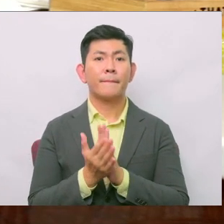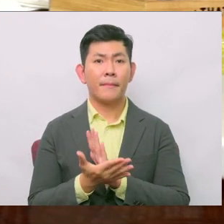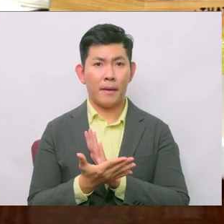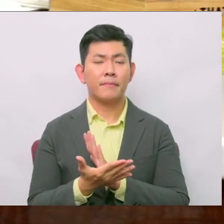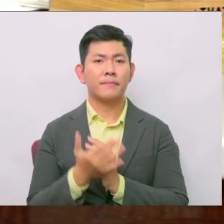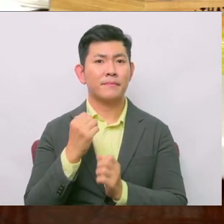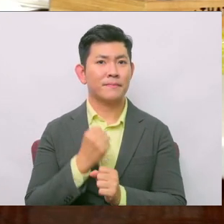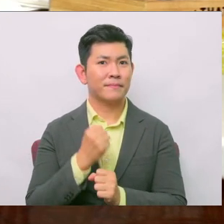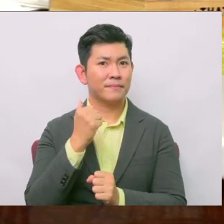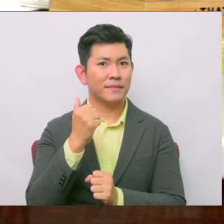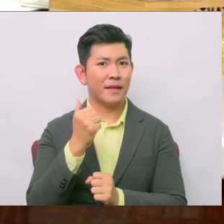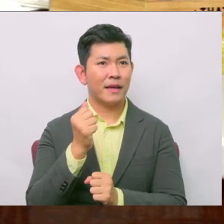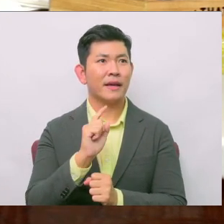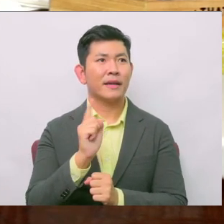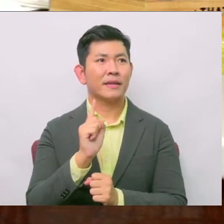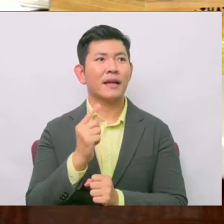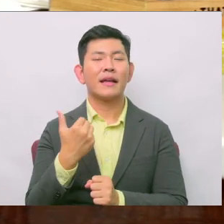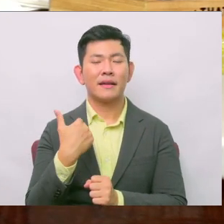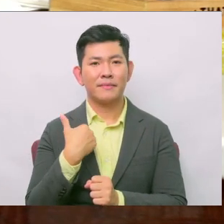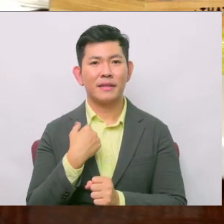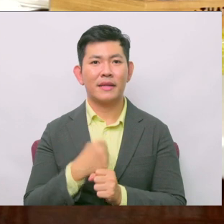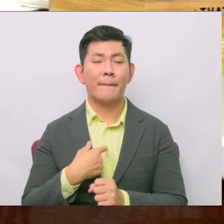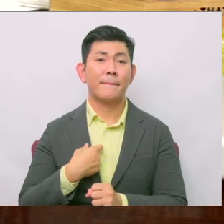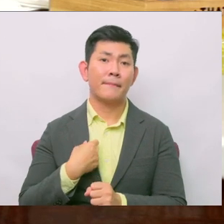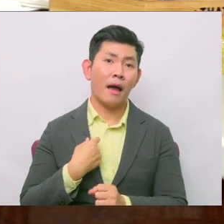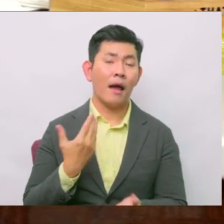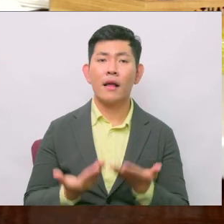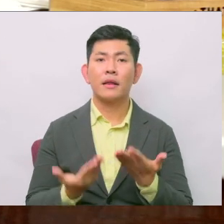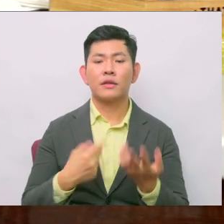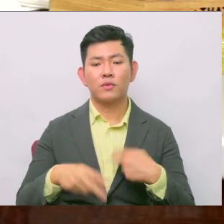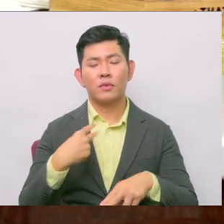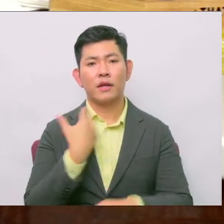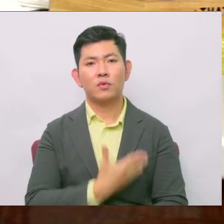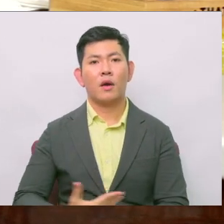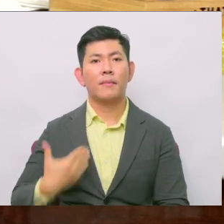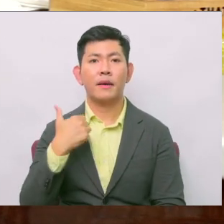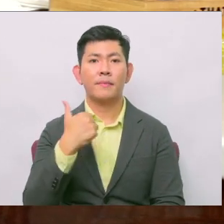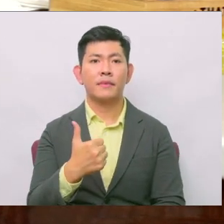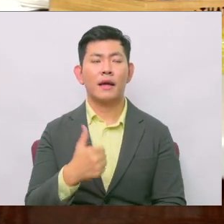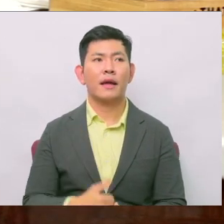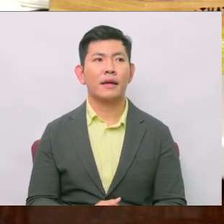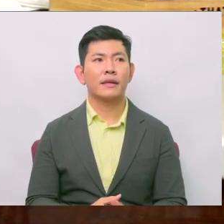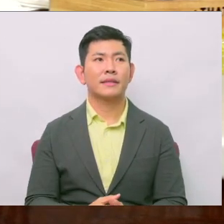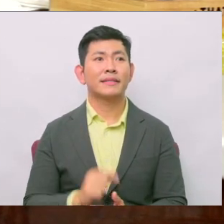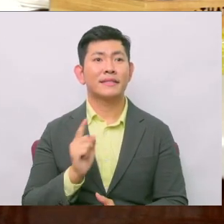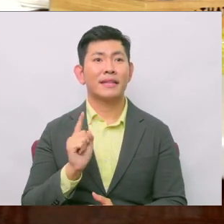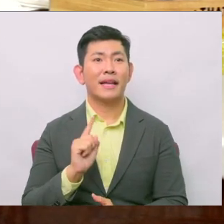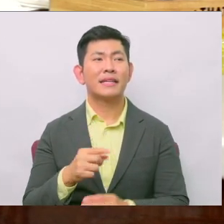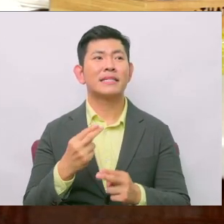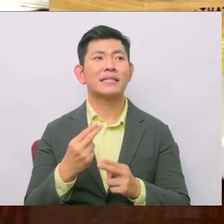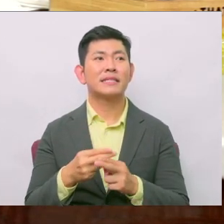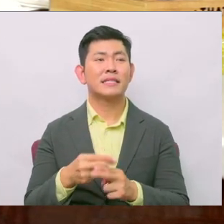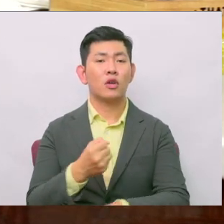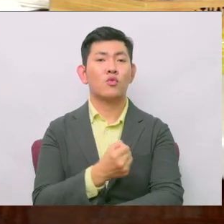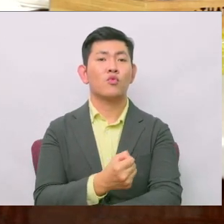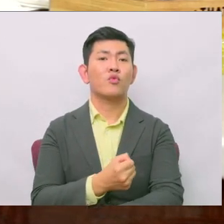ะคะเป็นตัวยาในห่อผ้าดูแลสุขภาพของเรานะคะภายใต้ชื่อของลูกประคบสมุน